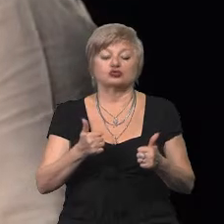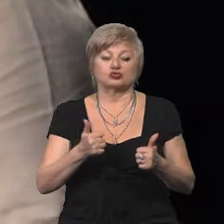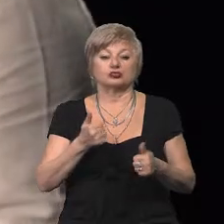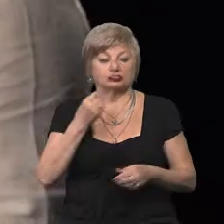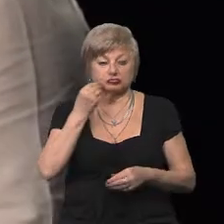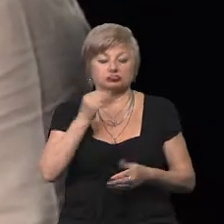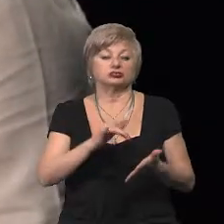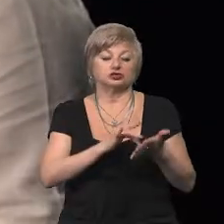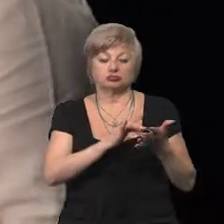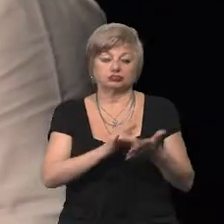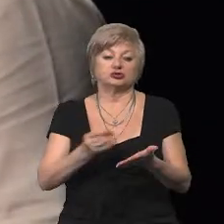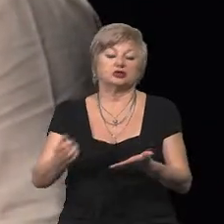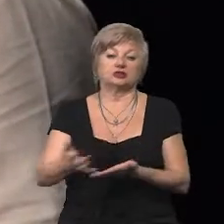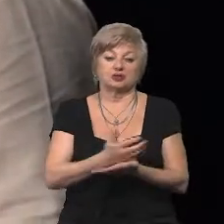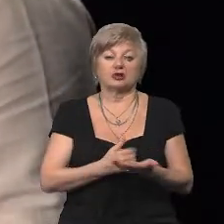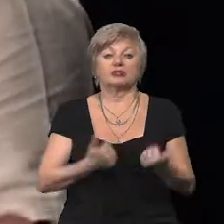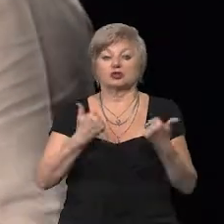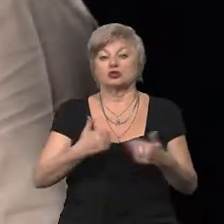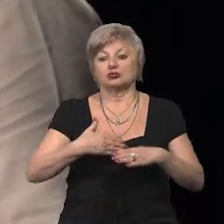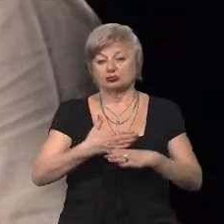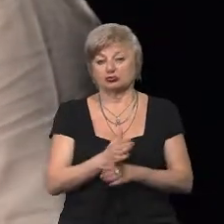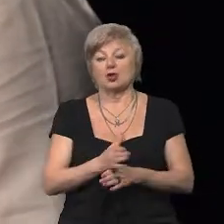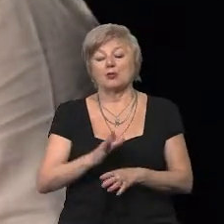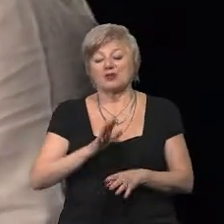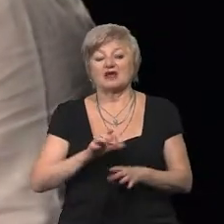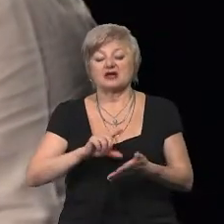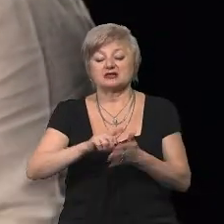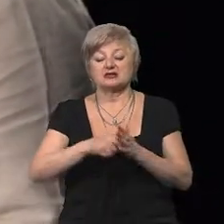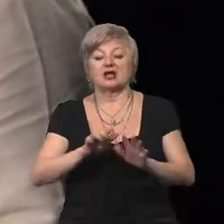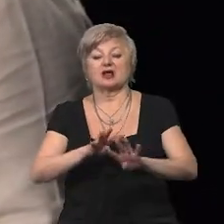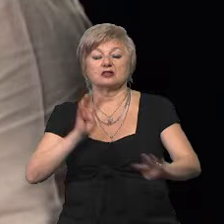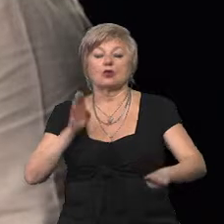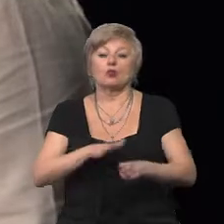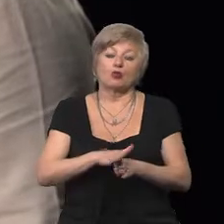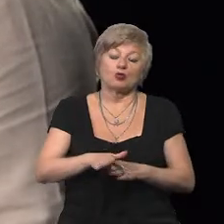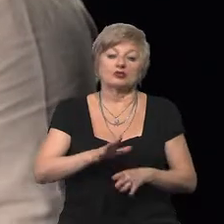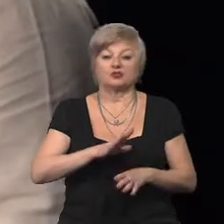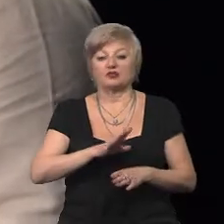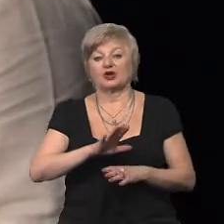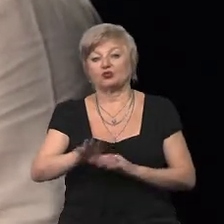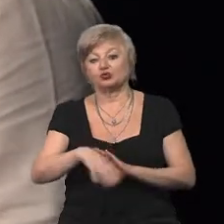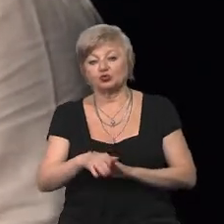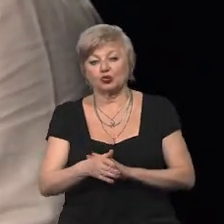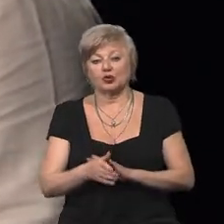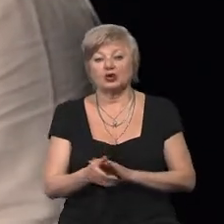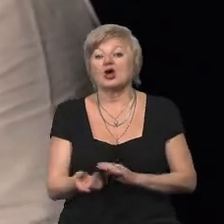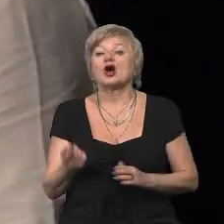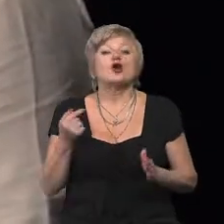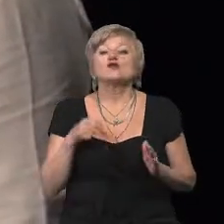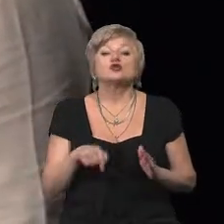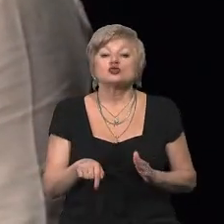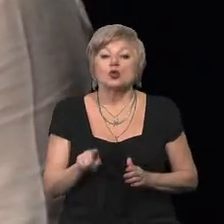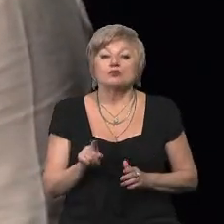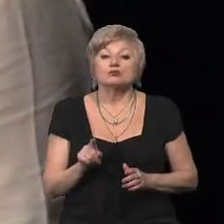люди пришли второй, третий раз. Полный зал, там, пустой зал, то есть все зависит от выработки. Но в чем студия? В том,